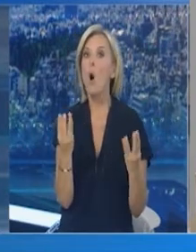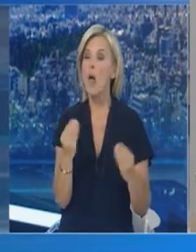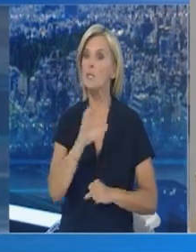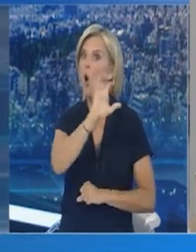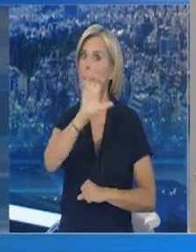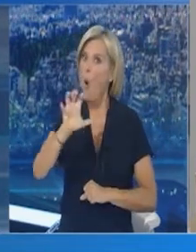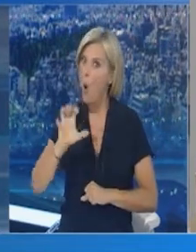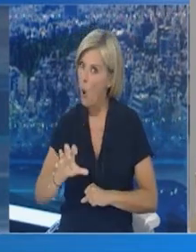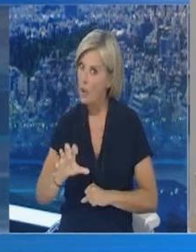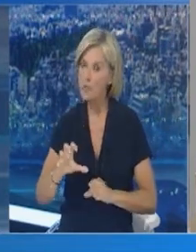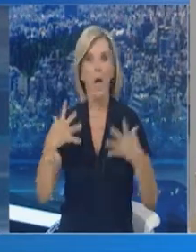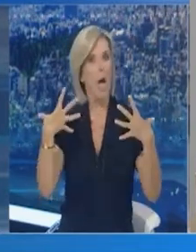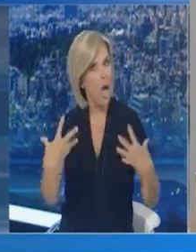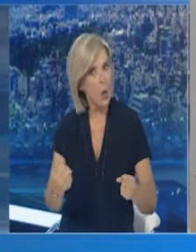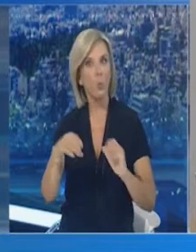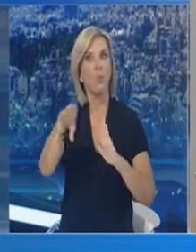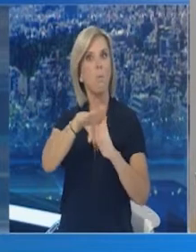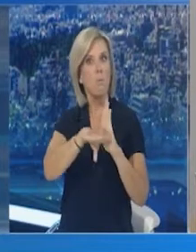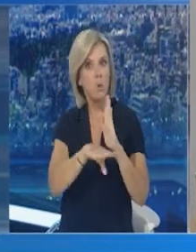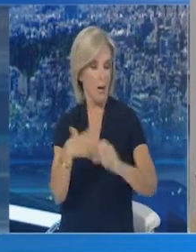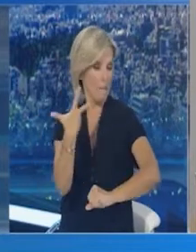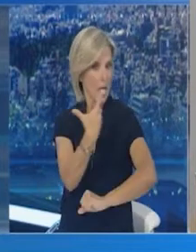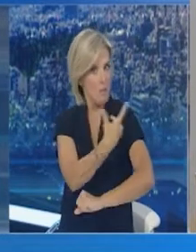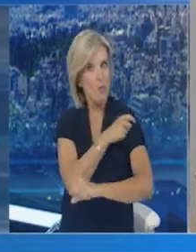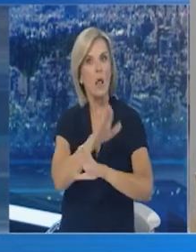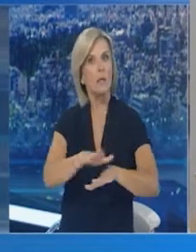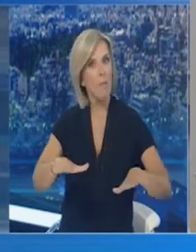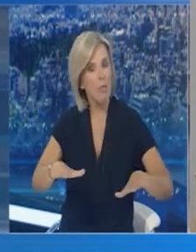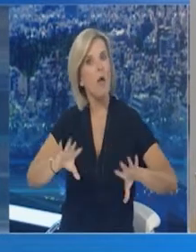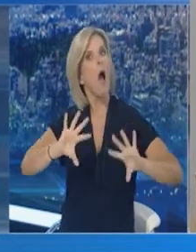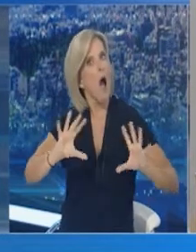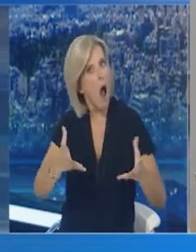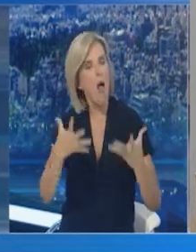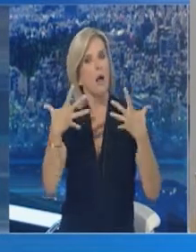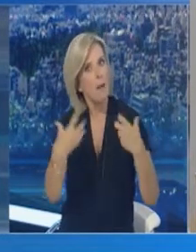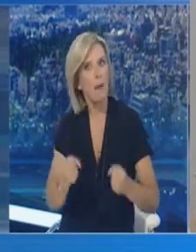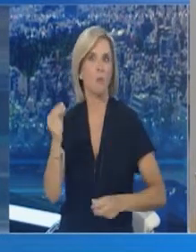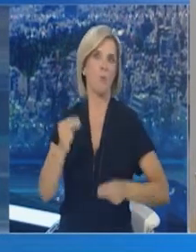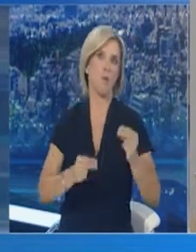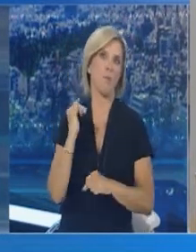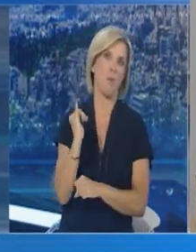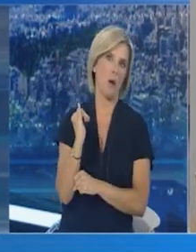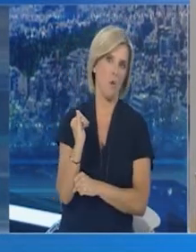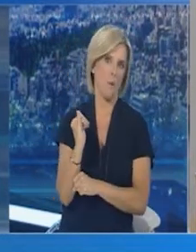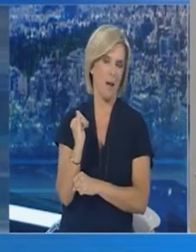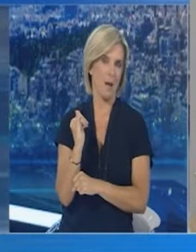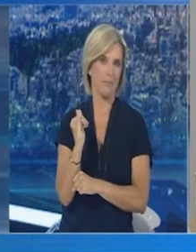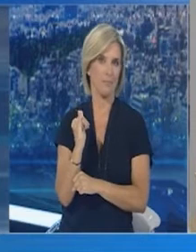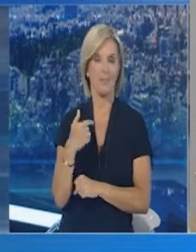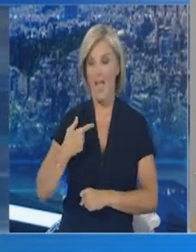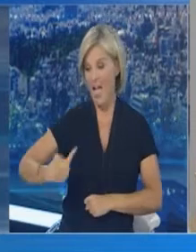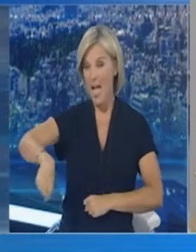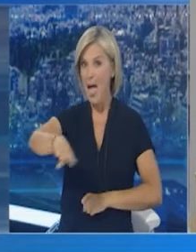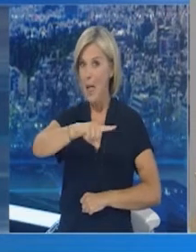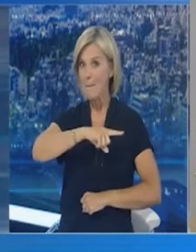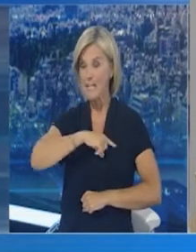για τα παιδιά έχει προχωρήσει. Όμως υπάρχουν πολλά κενά στις γνώσεις μας